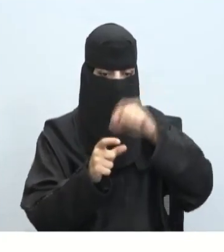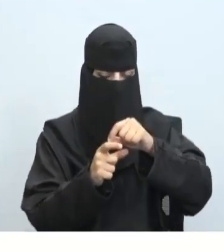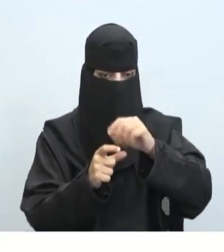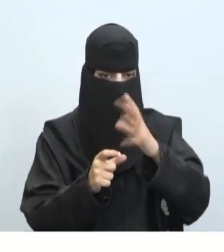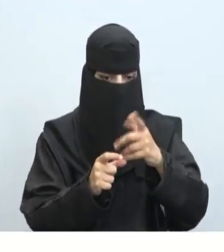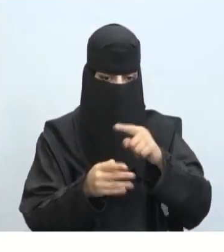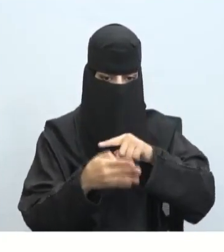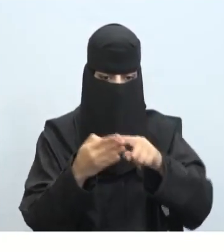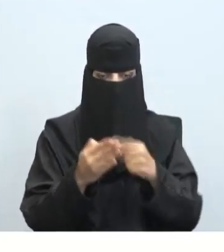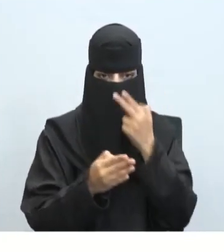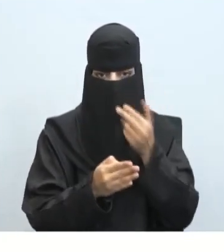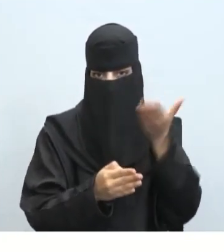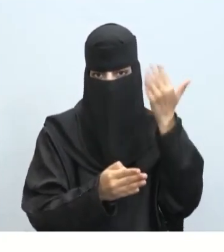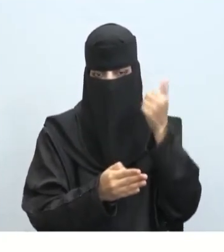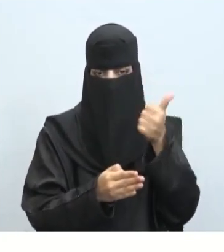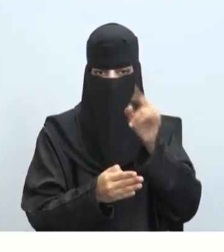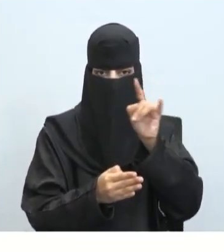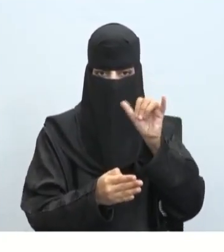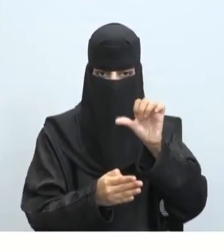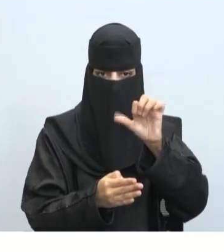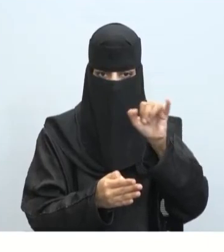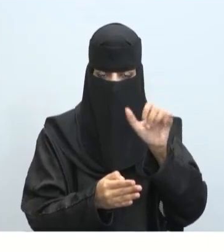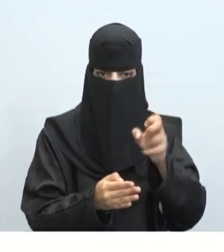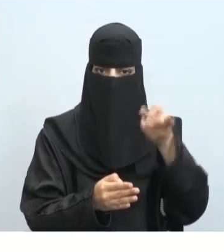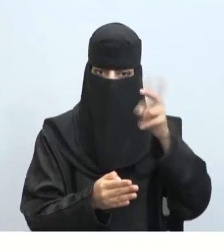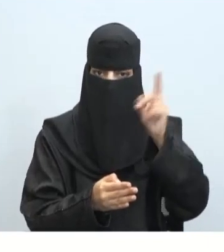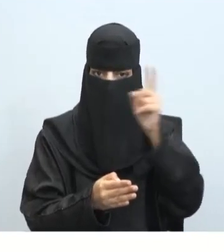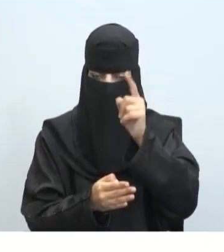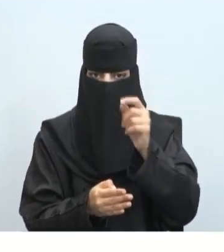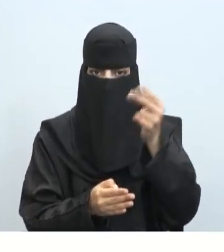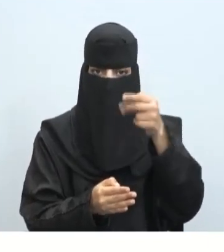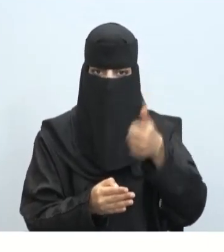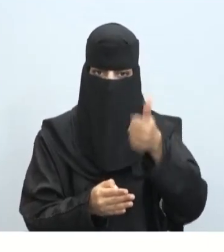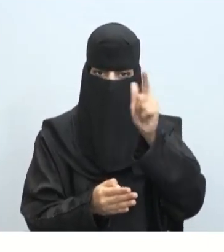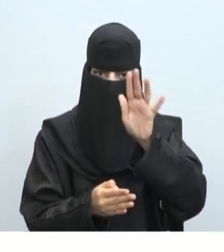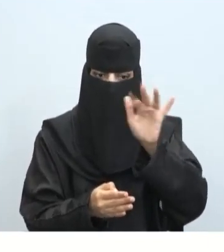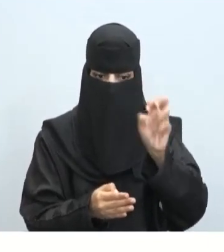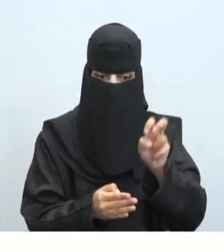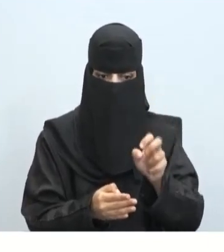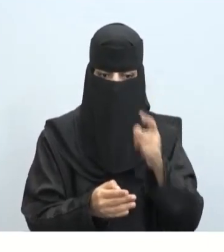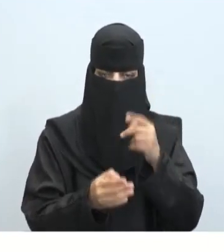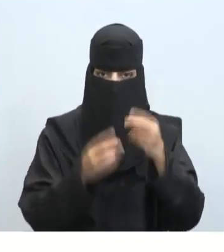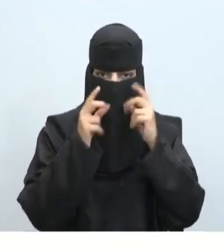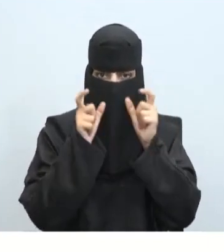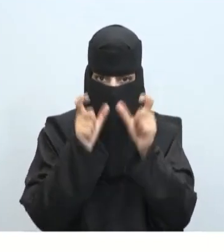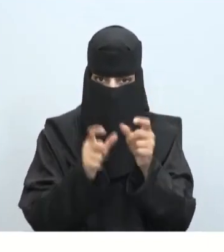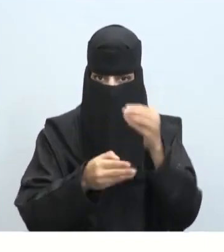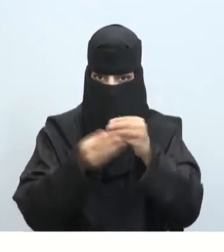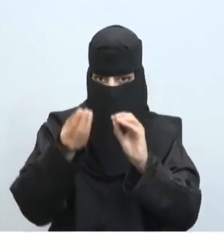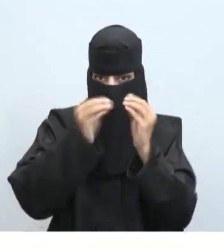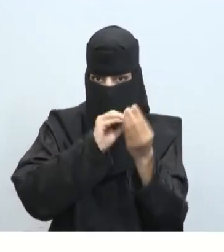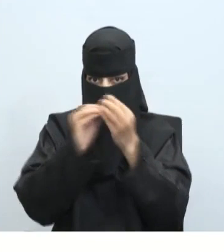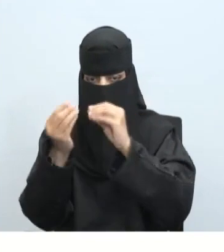خلفاء الدوله الامويه والعباسيه اذا اعتنوا بانشاء القصور